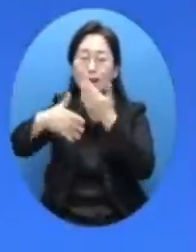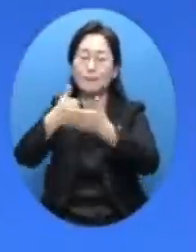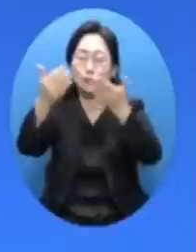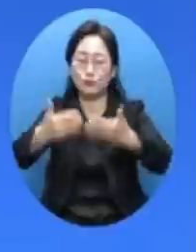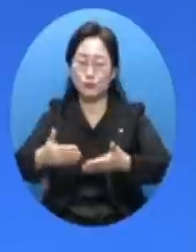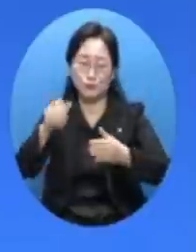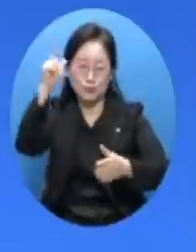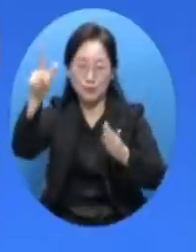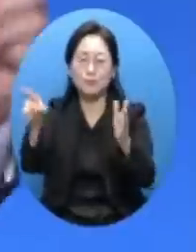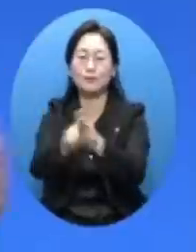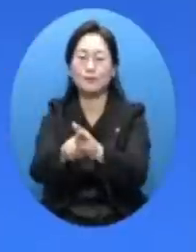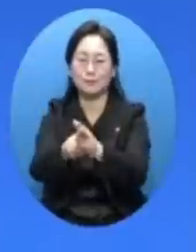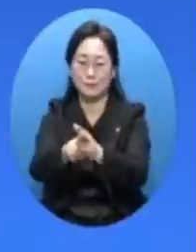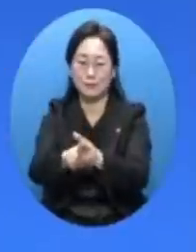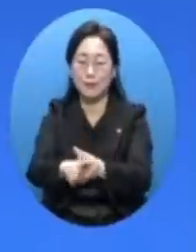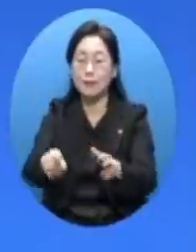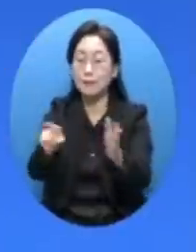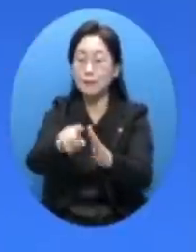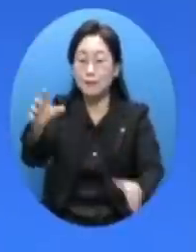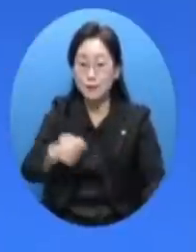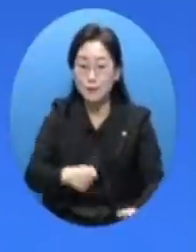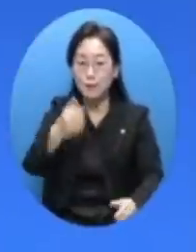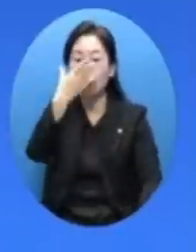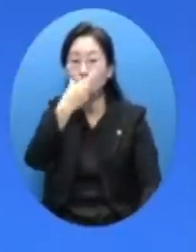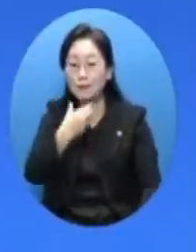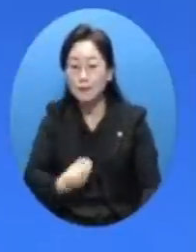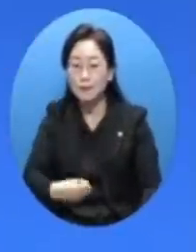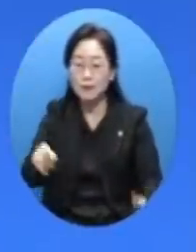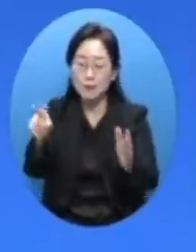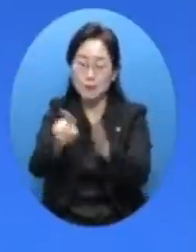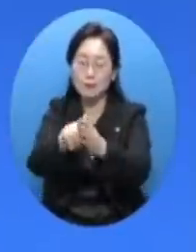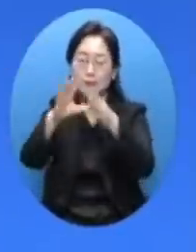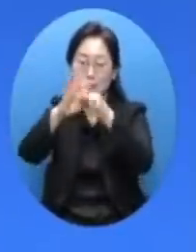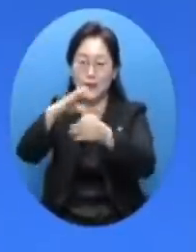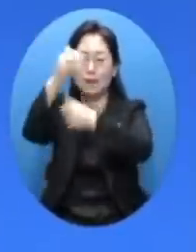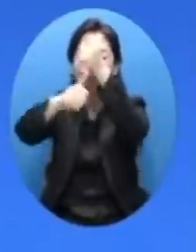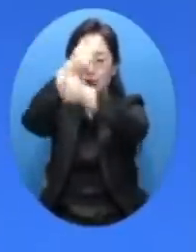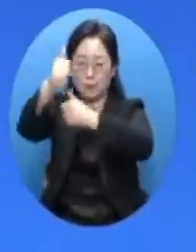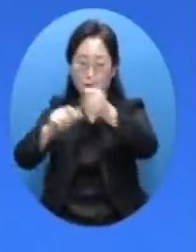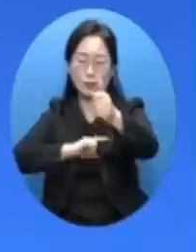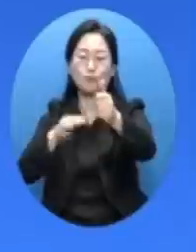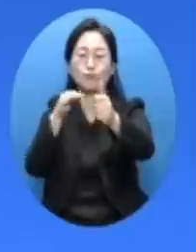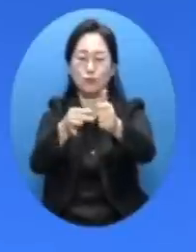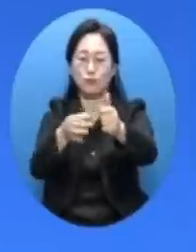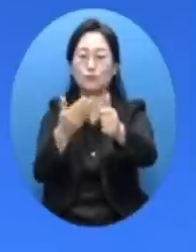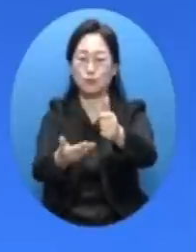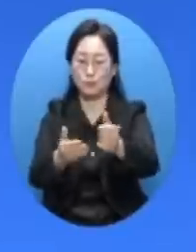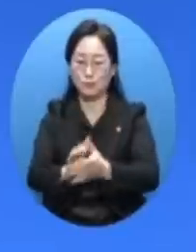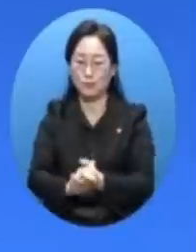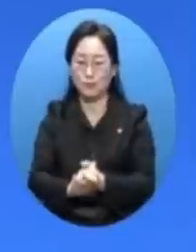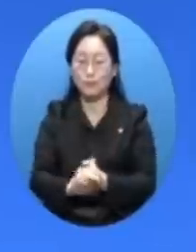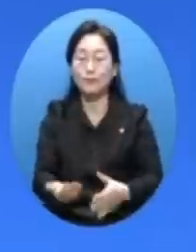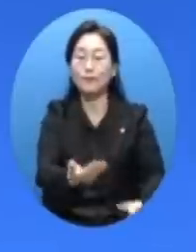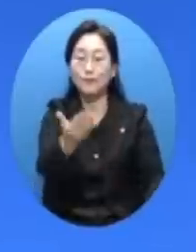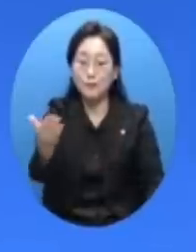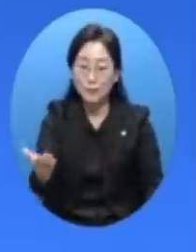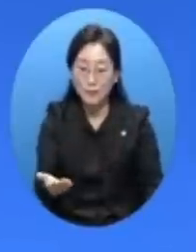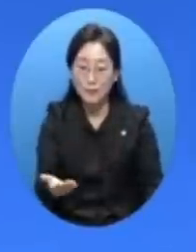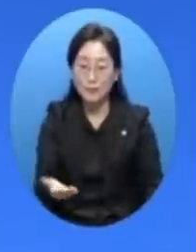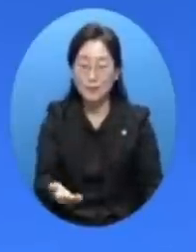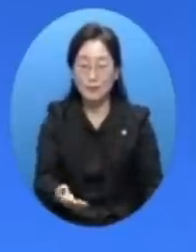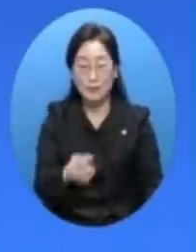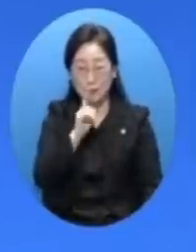믿음인 것입니다. 이 믿음으로 말미암아 아브라함은 위대한 믿음의 조상이 되었습니다. 여러분 말이